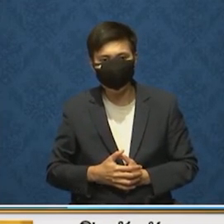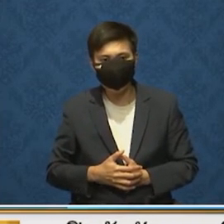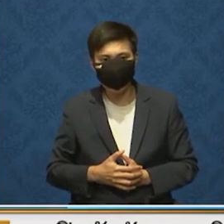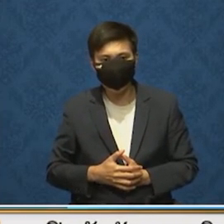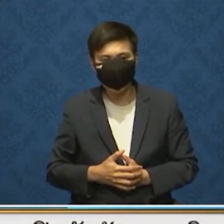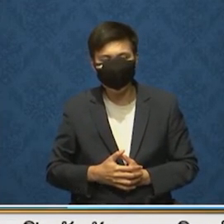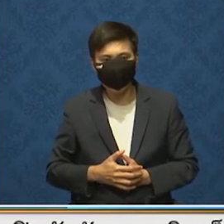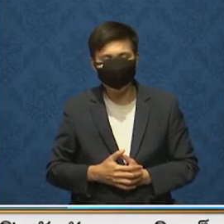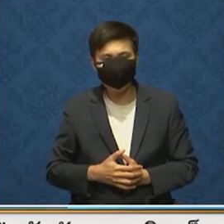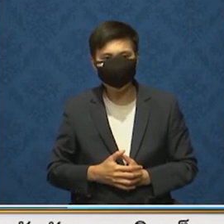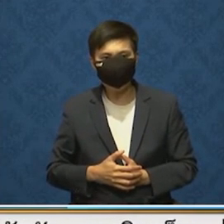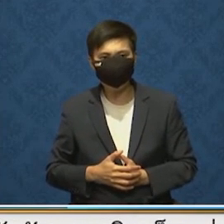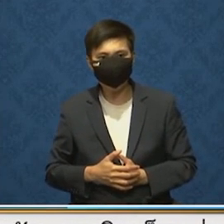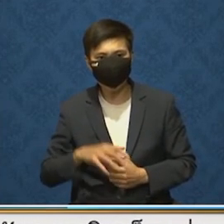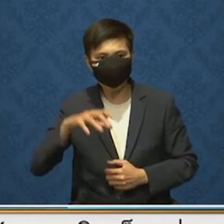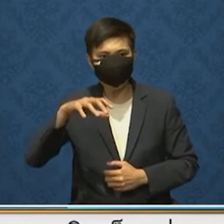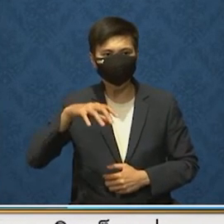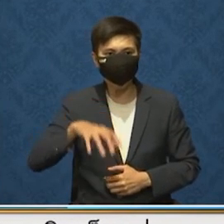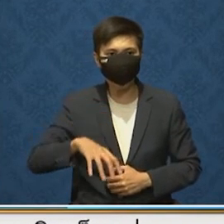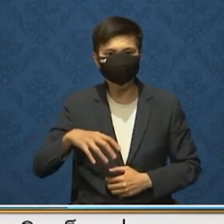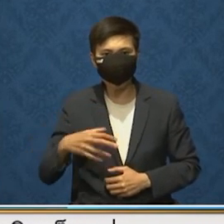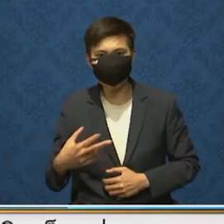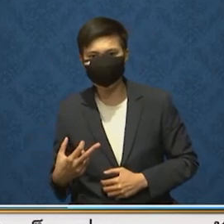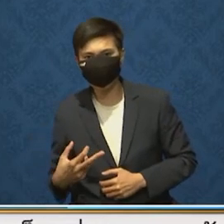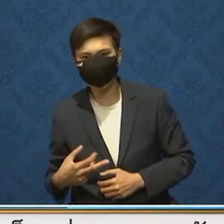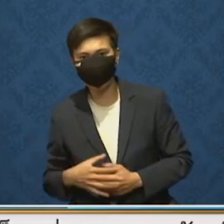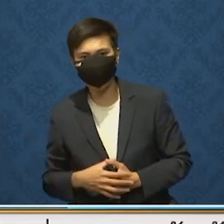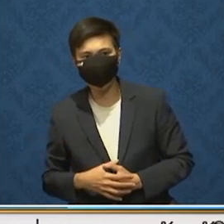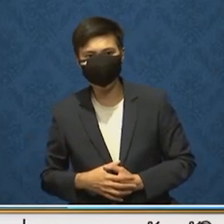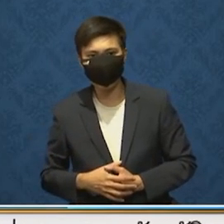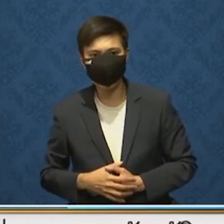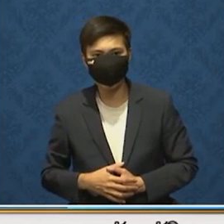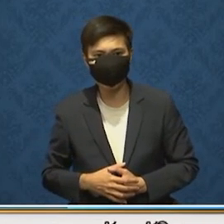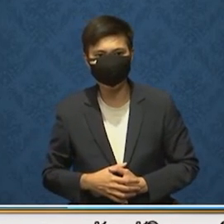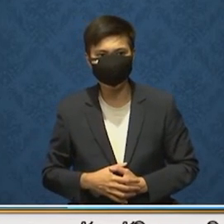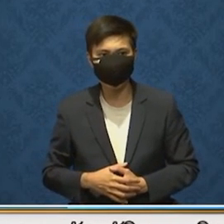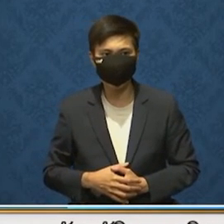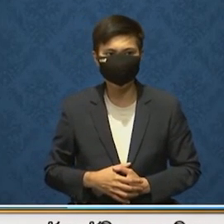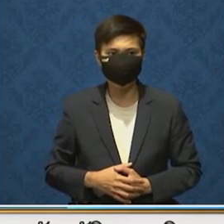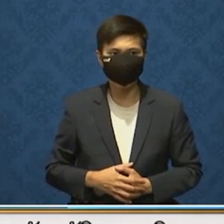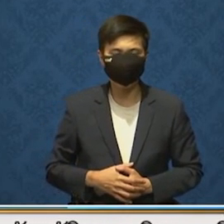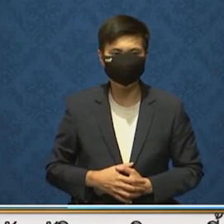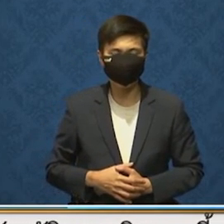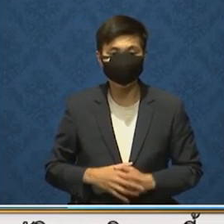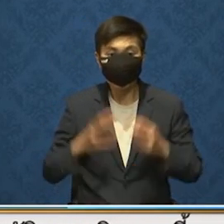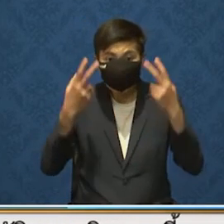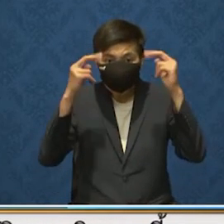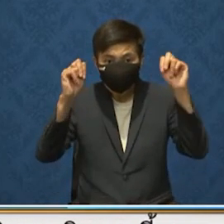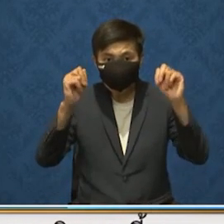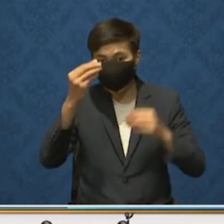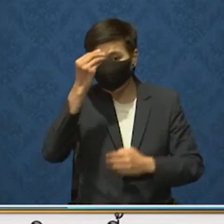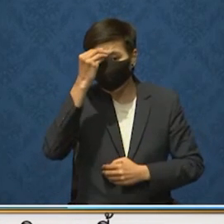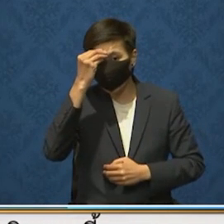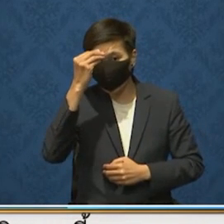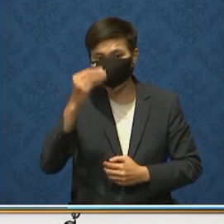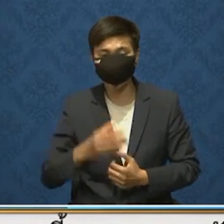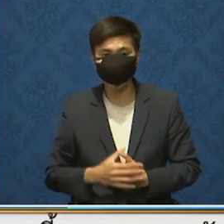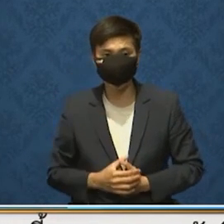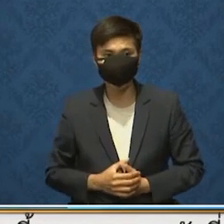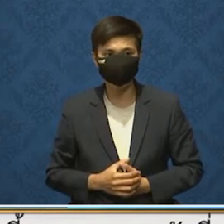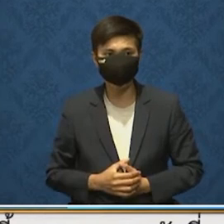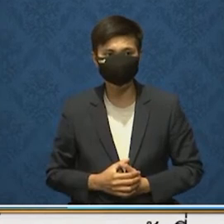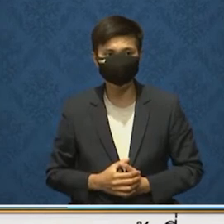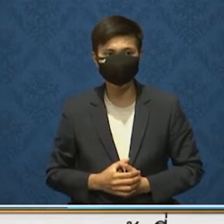นะครับต่ไป 46 ครั ใยกญี่ปุ่นนะครับ